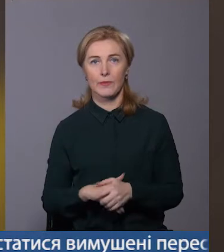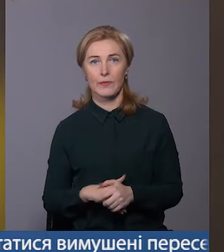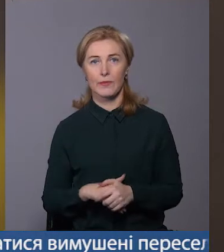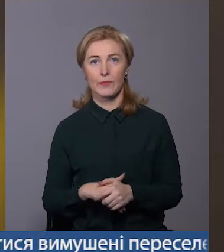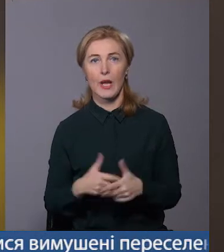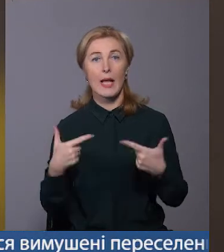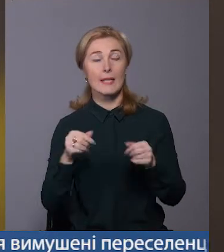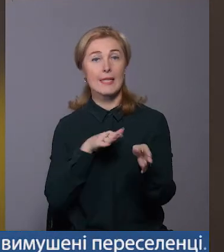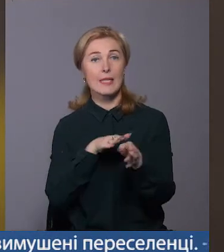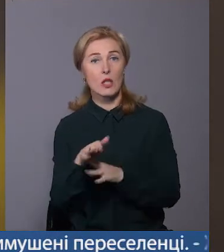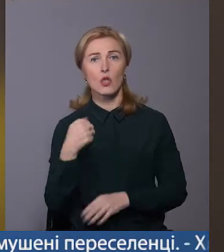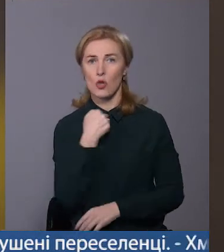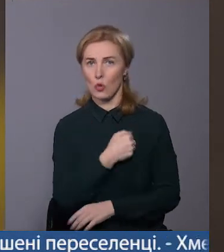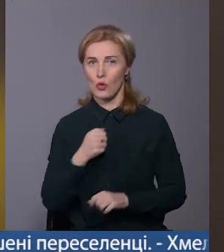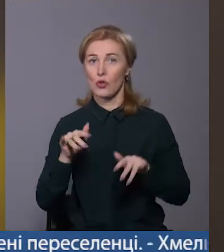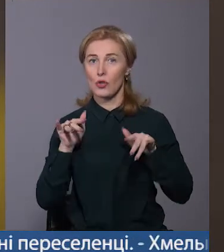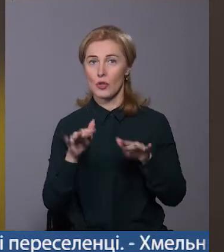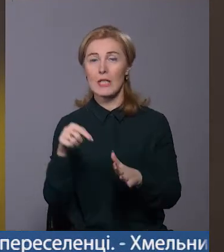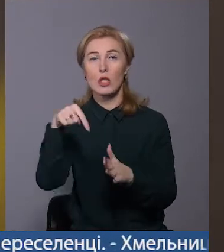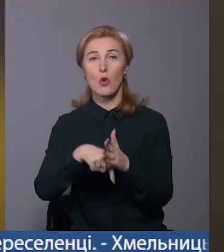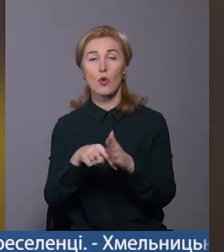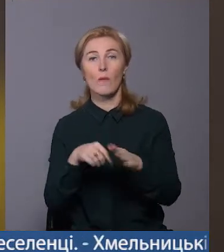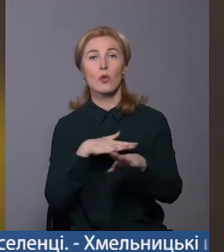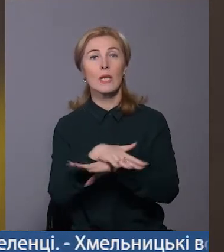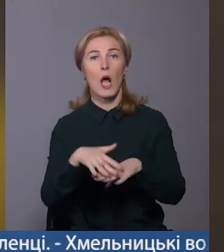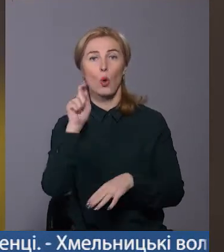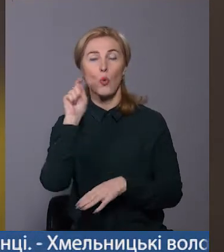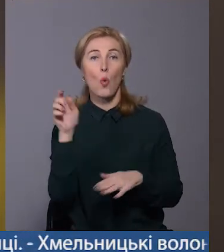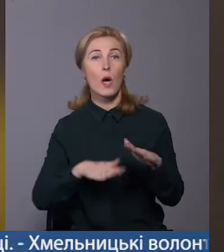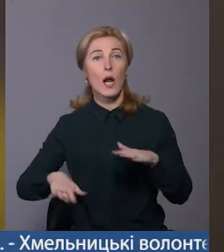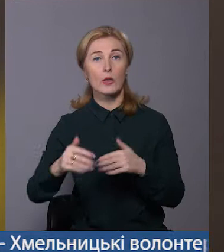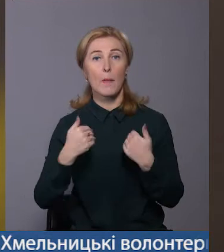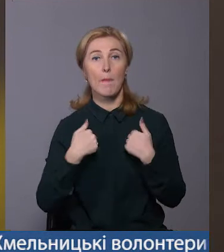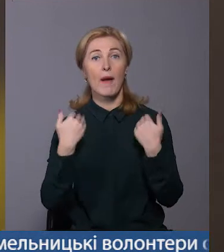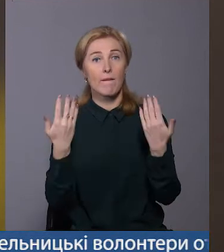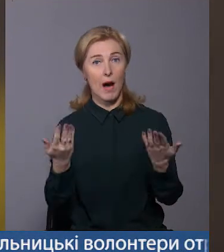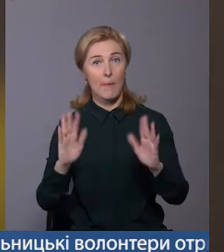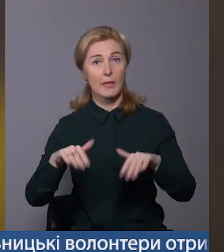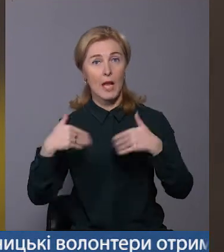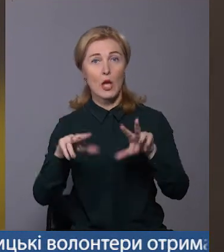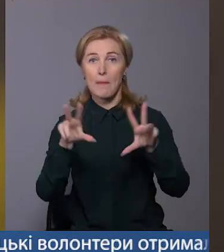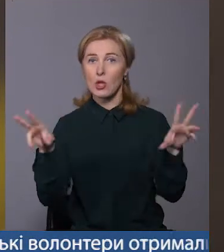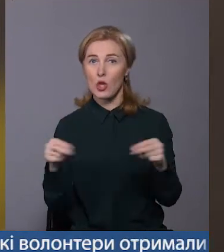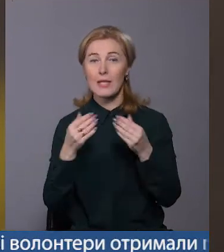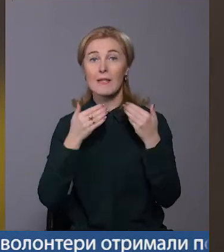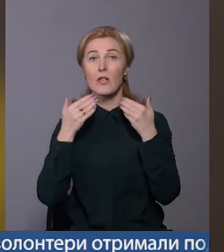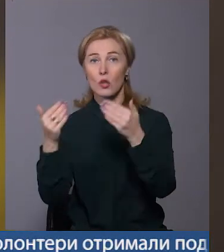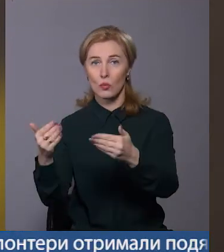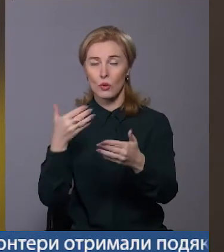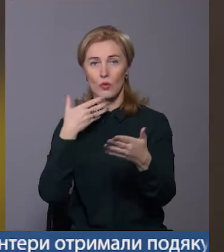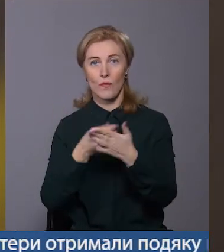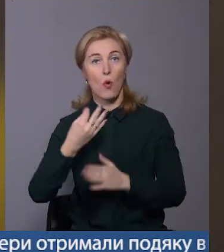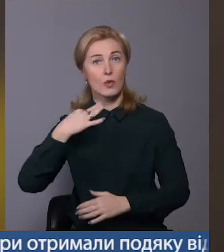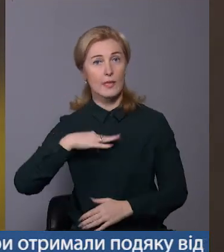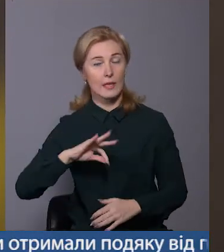де здійснює злочинні дії стосовно народу України. Ми вам даємо шанс звернутися до свого сина